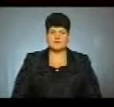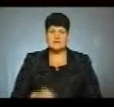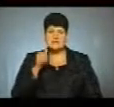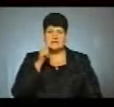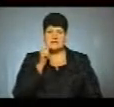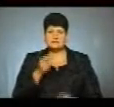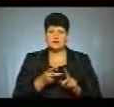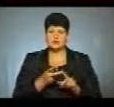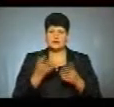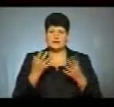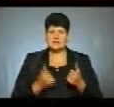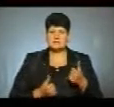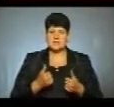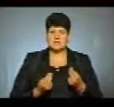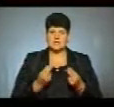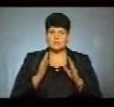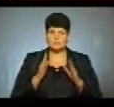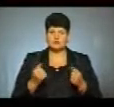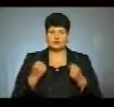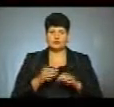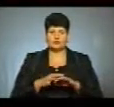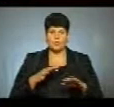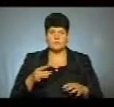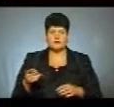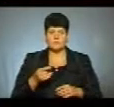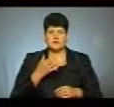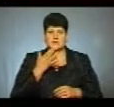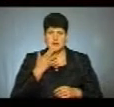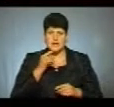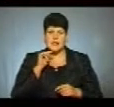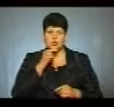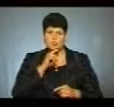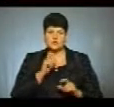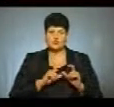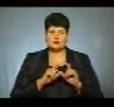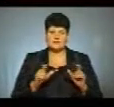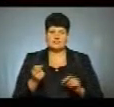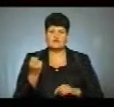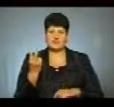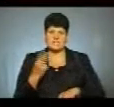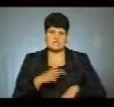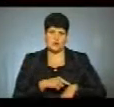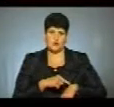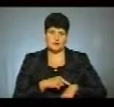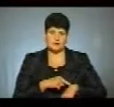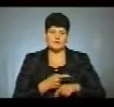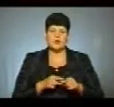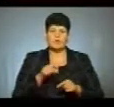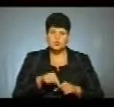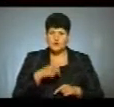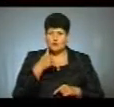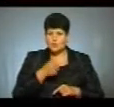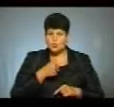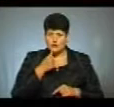Завтра другий день змагань. Ігри відбудуться у спорткомплексі Тернопільського національного економічного університету о 12-й годині. У цьогорічному